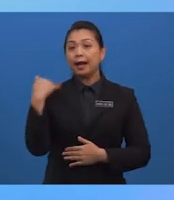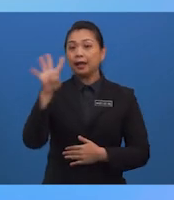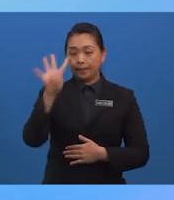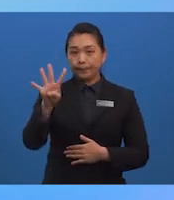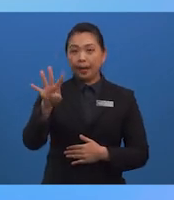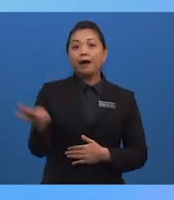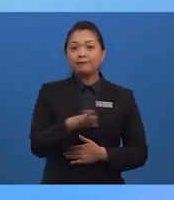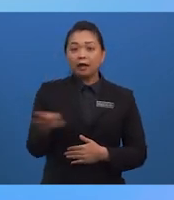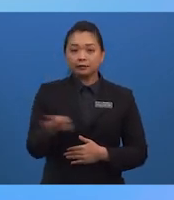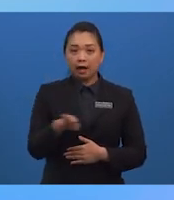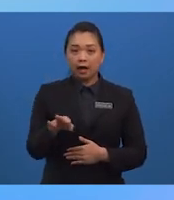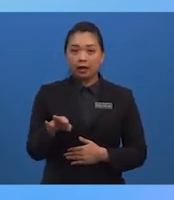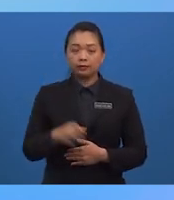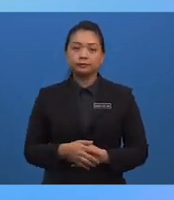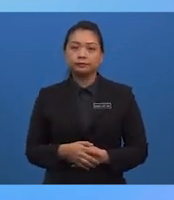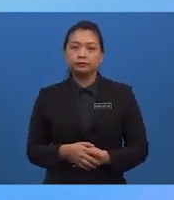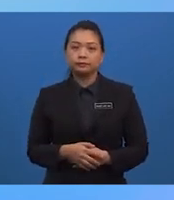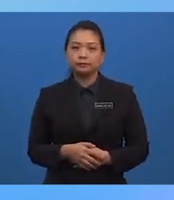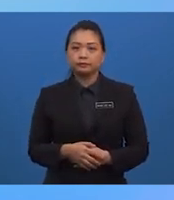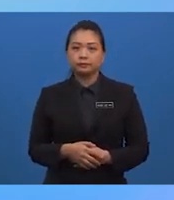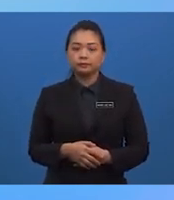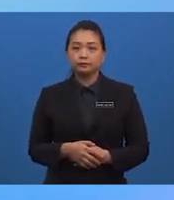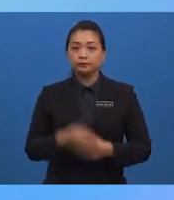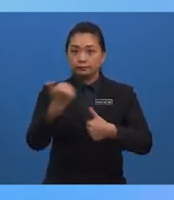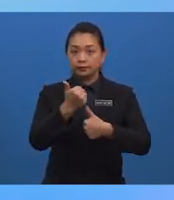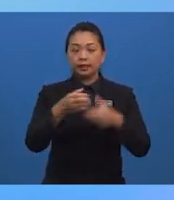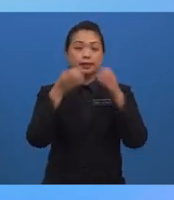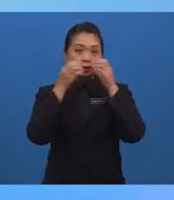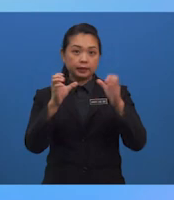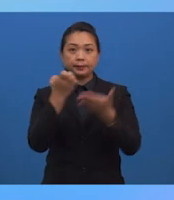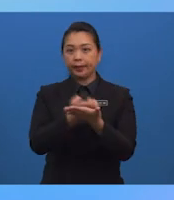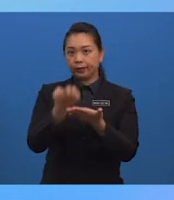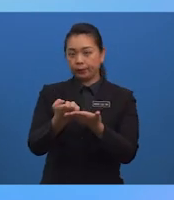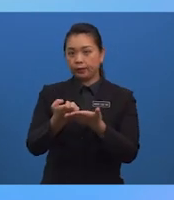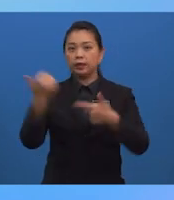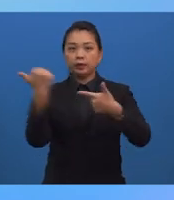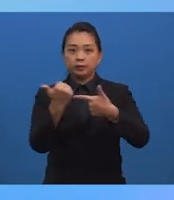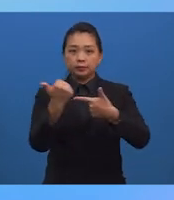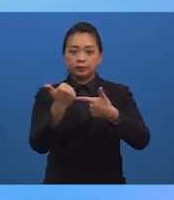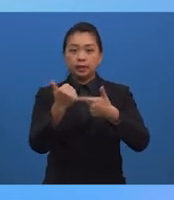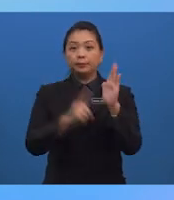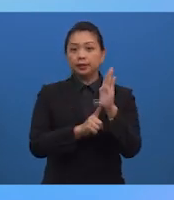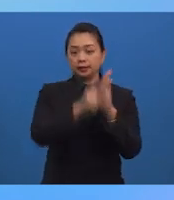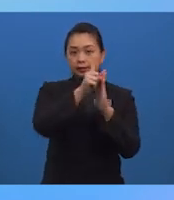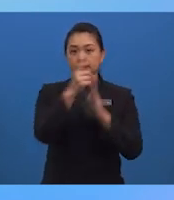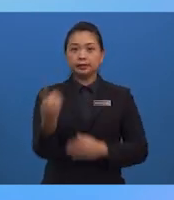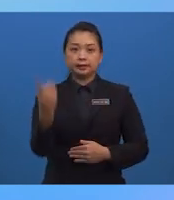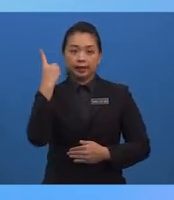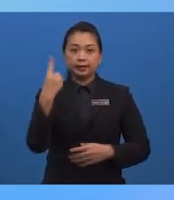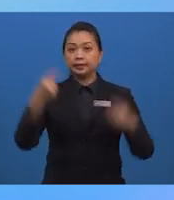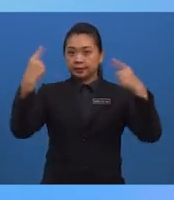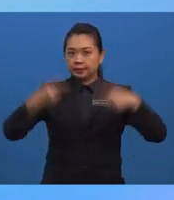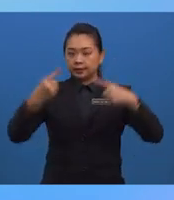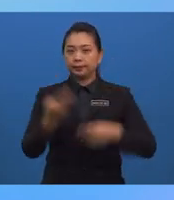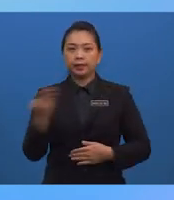fakta, iaitu yang pertama, mendapat kecekapan ekonomi. Yang kedua, meningkatkan daya saing